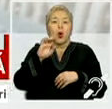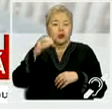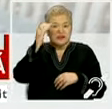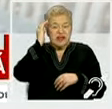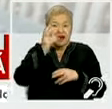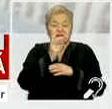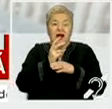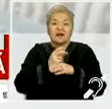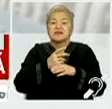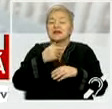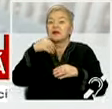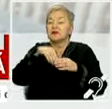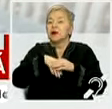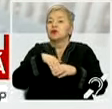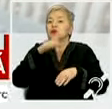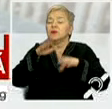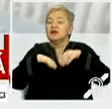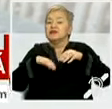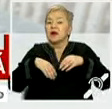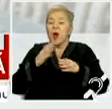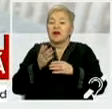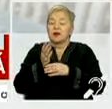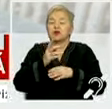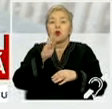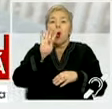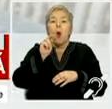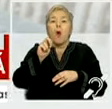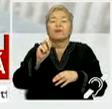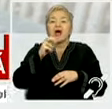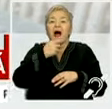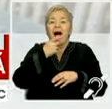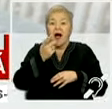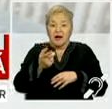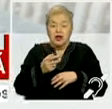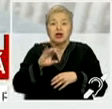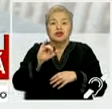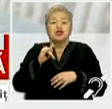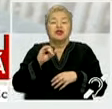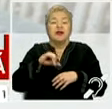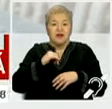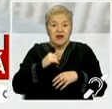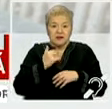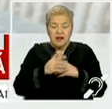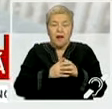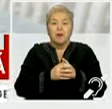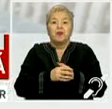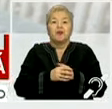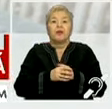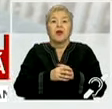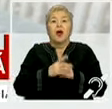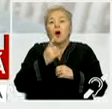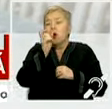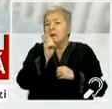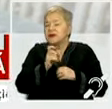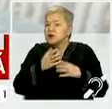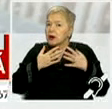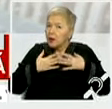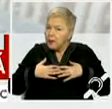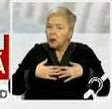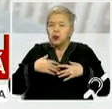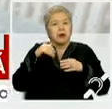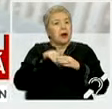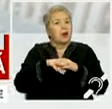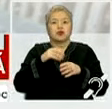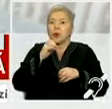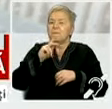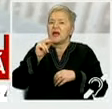stat în Ministerul Agriculturii timp de 8 ani de zile și este o persoană destul de agreată în Partidul Social